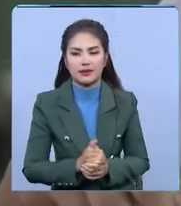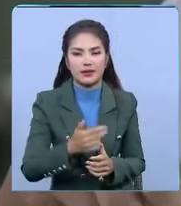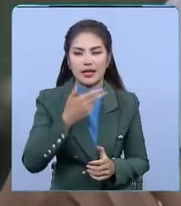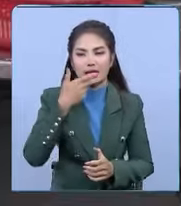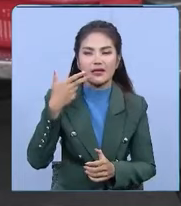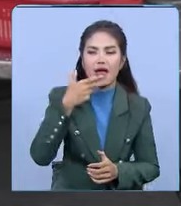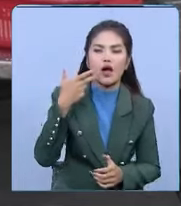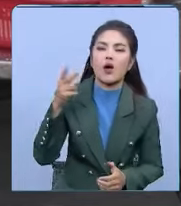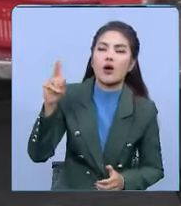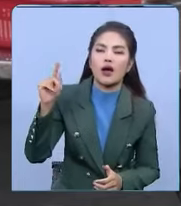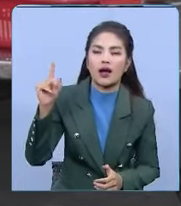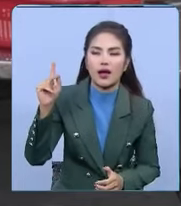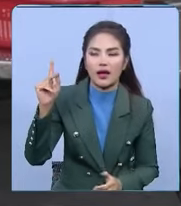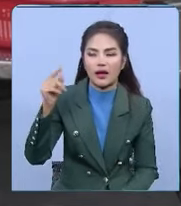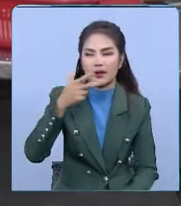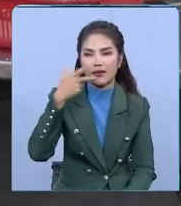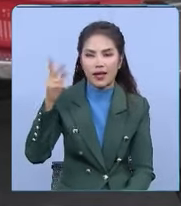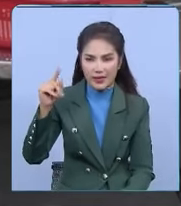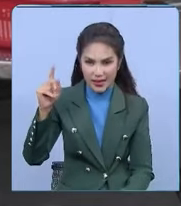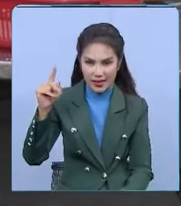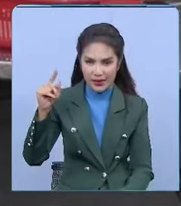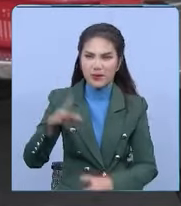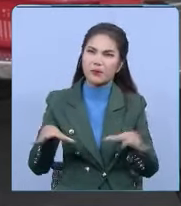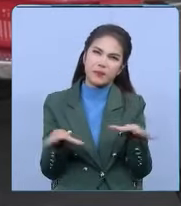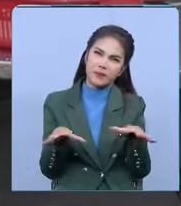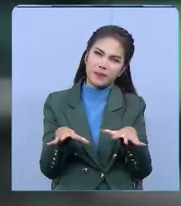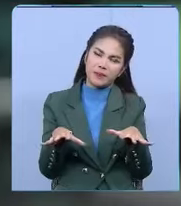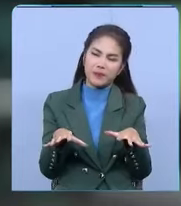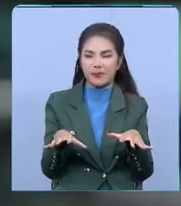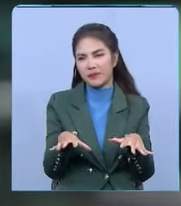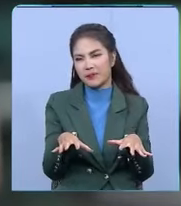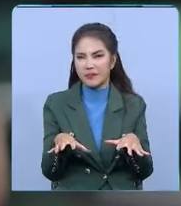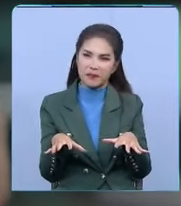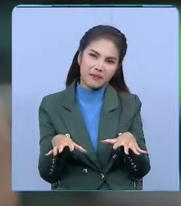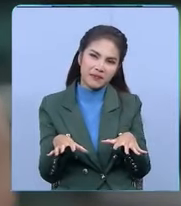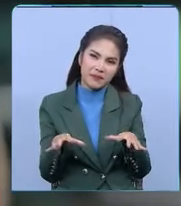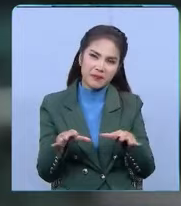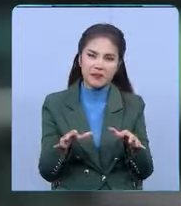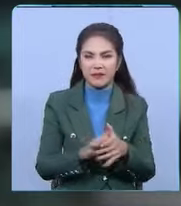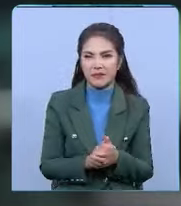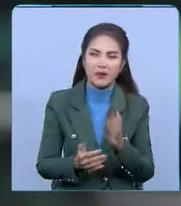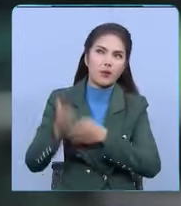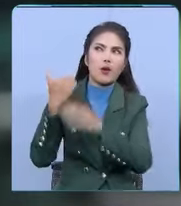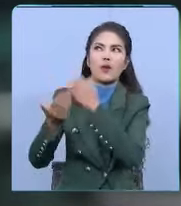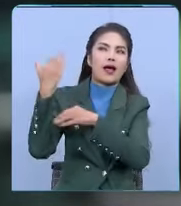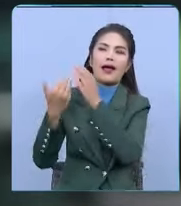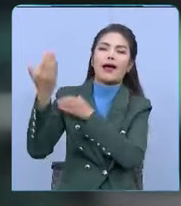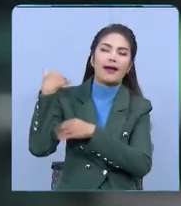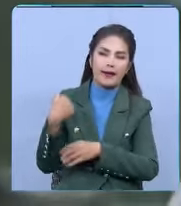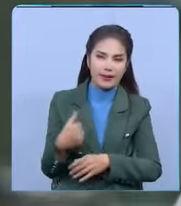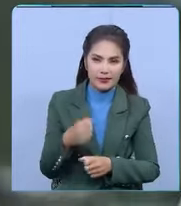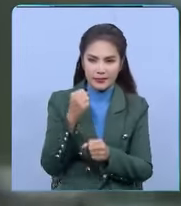ะฮะ มันก็พื้นนะ แกงเขียวหวานเนี่ยนะครับ ทำกันมาตั้งแต่ดมดึกดำบรรพ์แล้ว ผมเคยทำข้